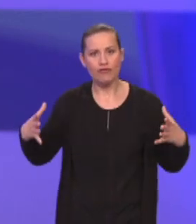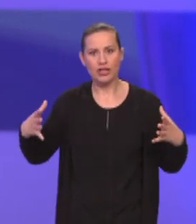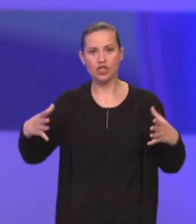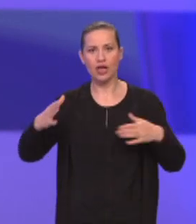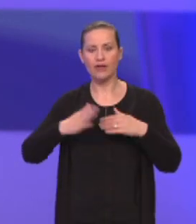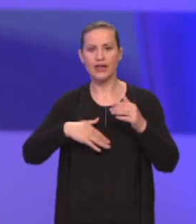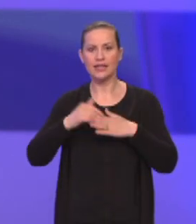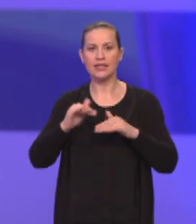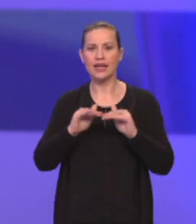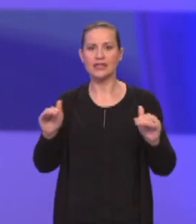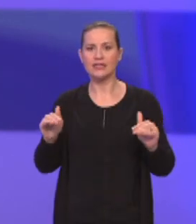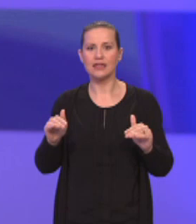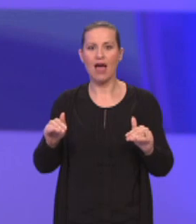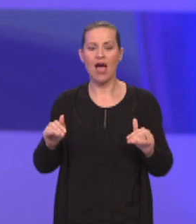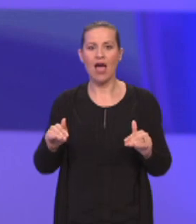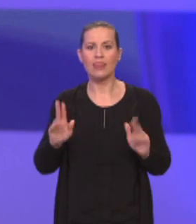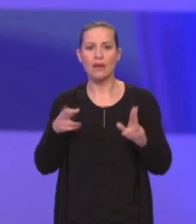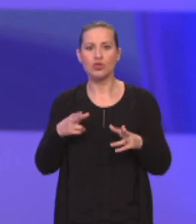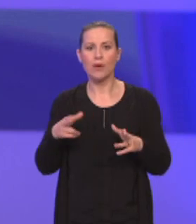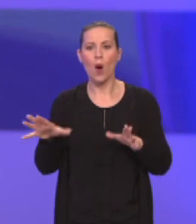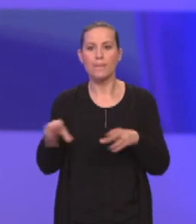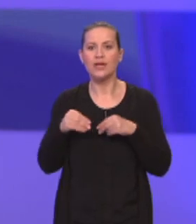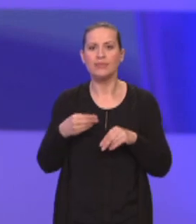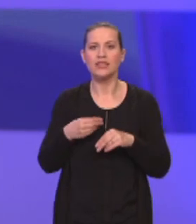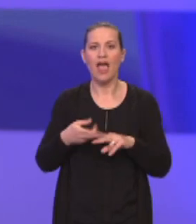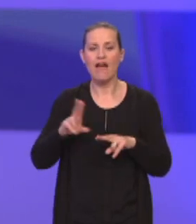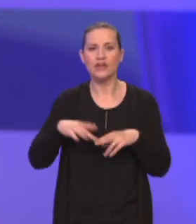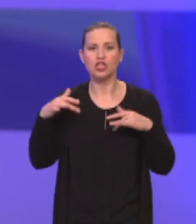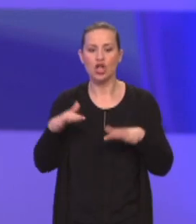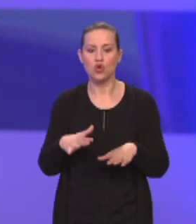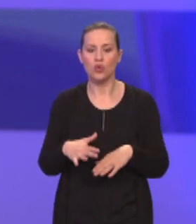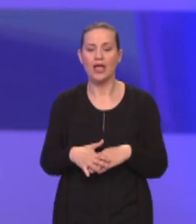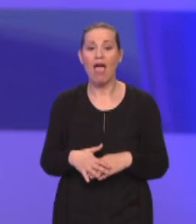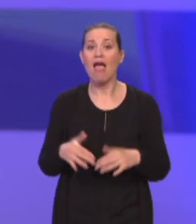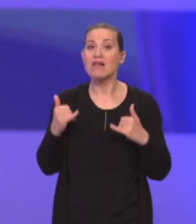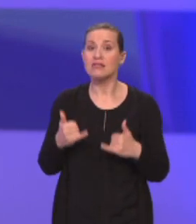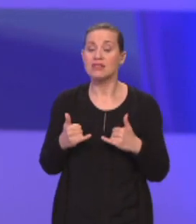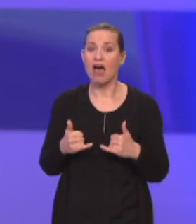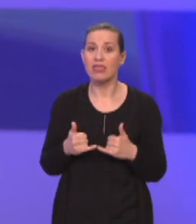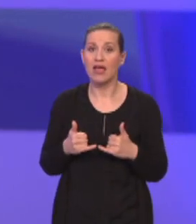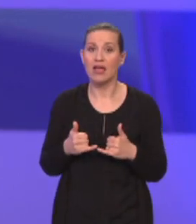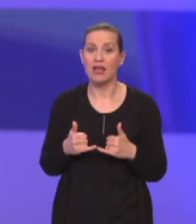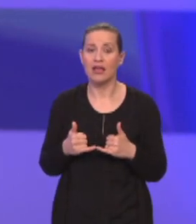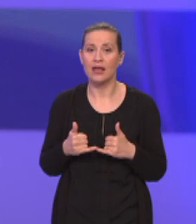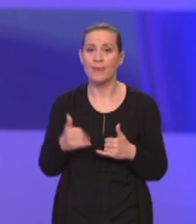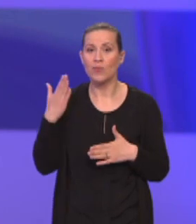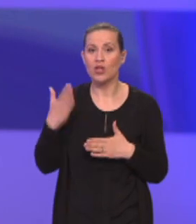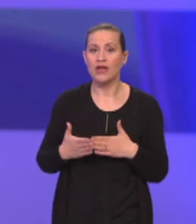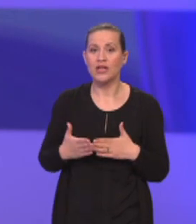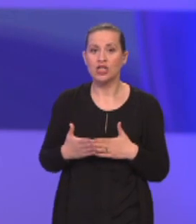kvalitetnijoj razini, sa naglaskom na tome da ćemo moći primiti puno, puno veći broj ljudi. Nama je sad u ovom, mi